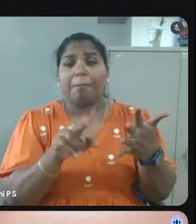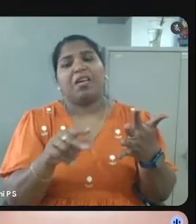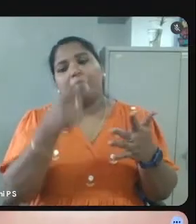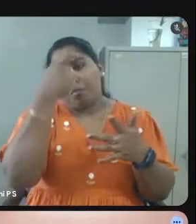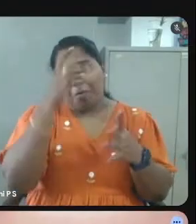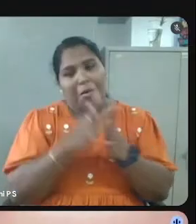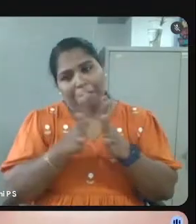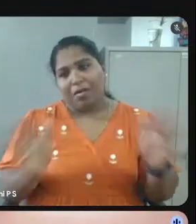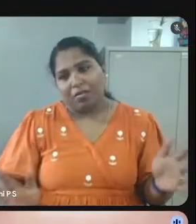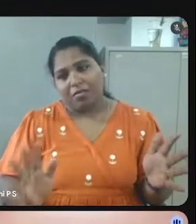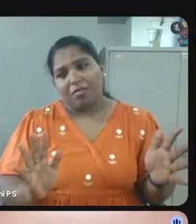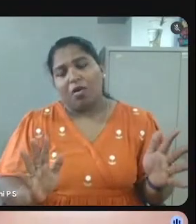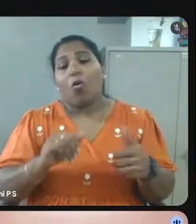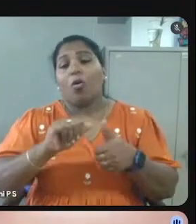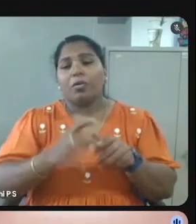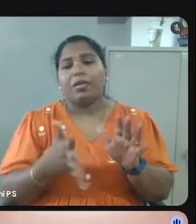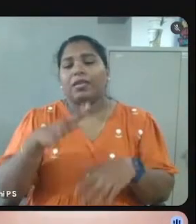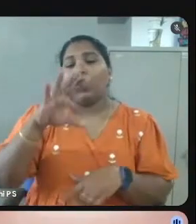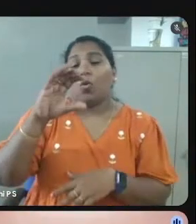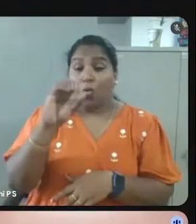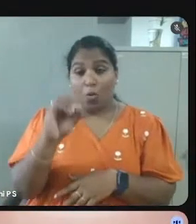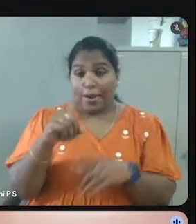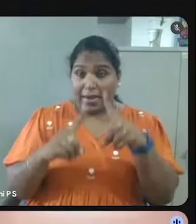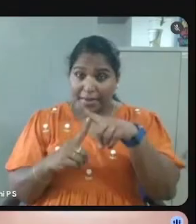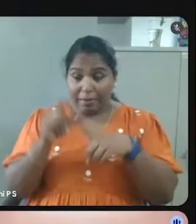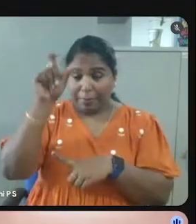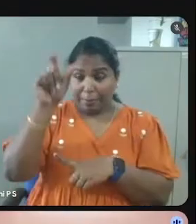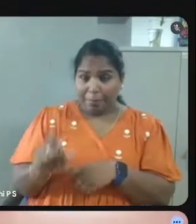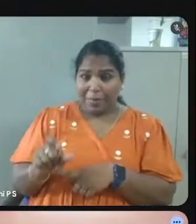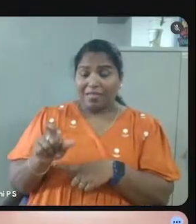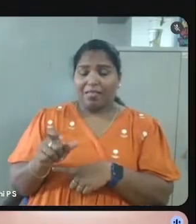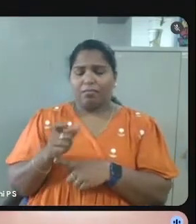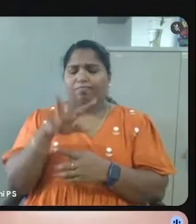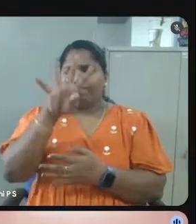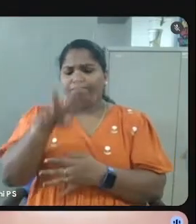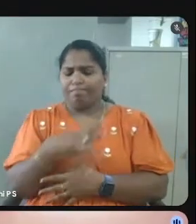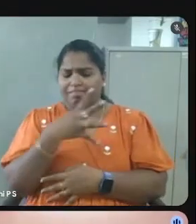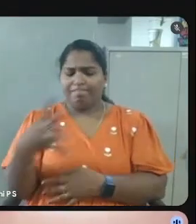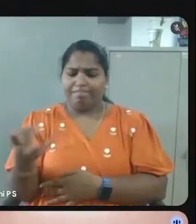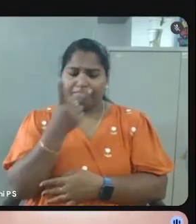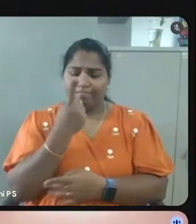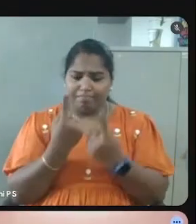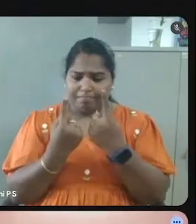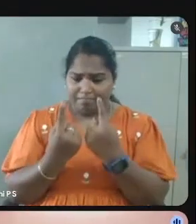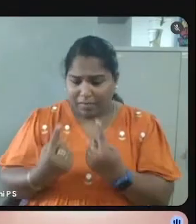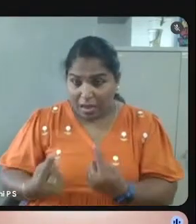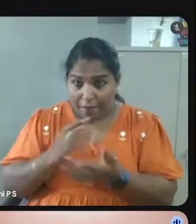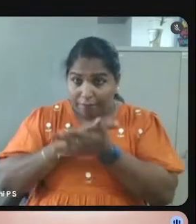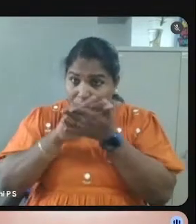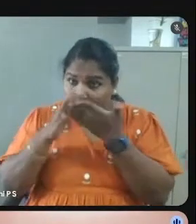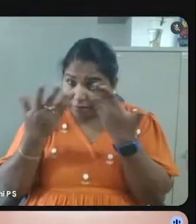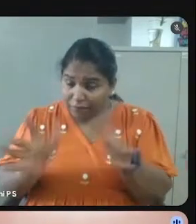സെക്യൂരിറ്റി സ്റ്റക്ക് ആവും. അപ്പോൾ ഓക്യുപേഷണൽ തെറപ്പിസ്റ്റ് ഈ കാര്യങ്ങൾ ഒരു സെക്ഷൽ ഹിസ്റ്ററിനോടെ നന്നായിട്ട് ഒരു ഇവാലുവേറ്റ് ചെയ്ത്